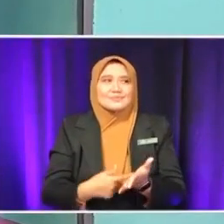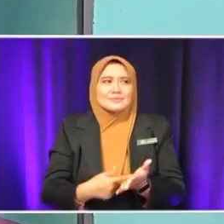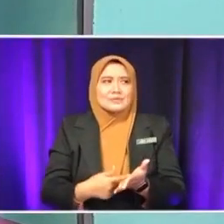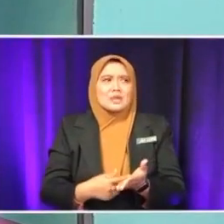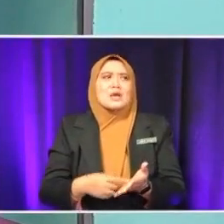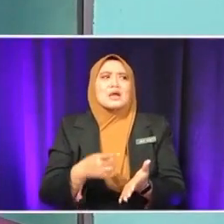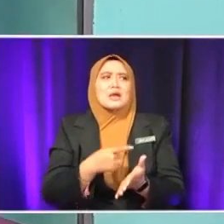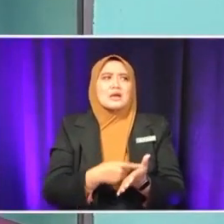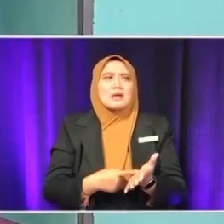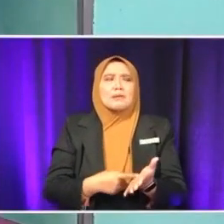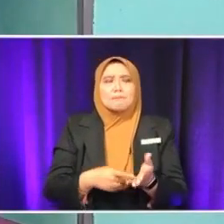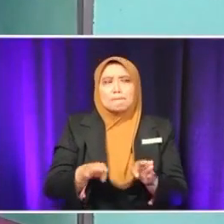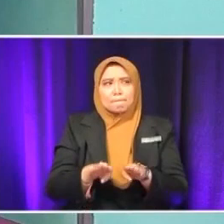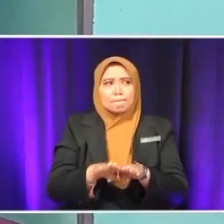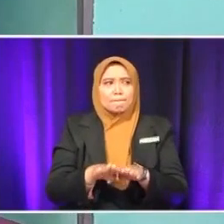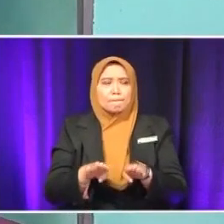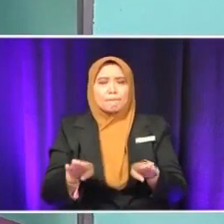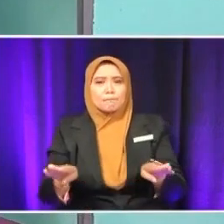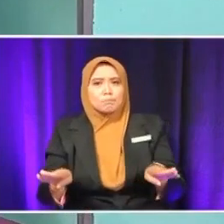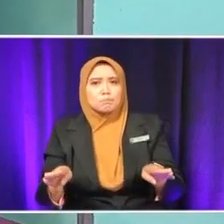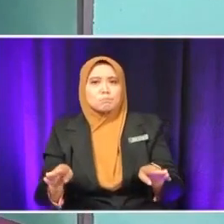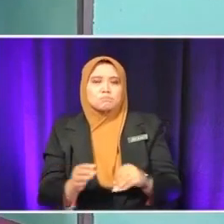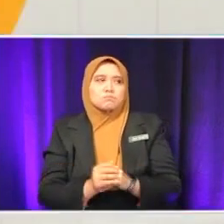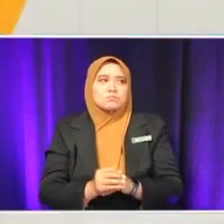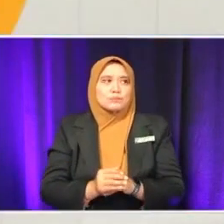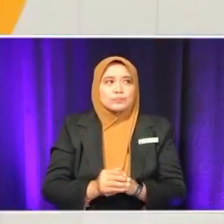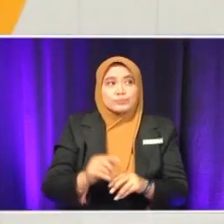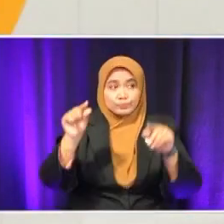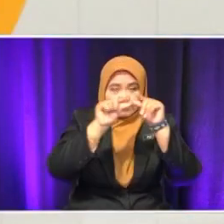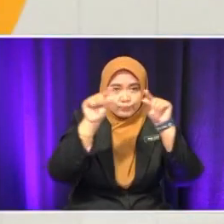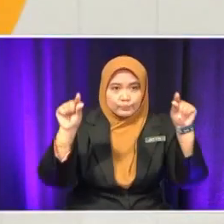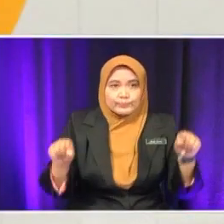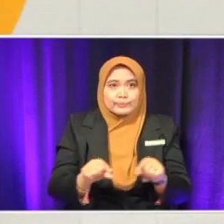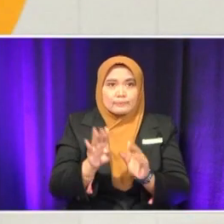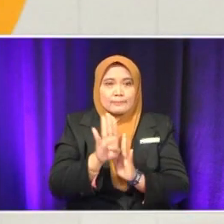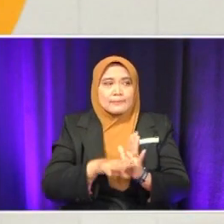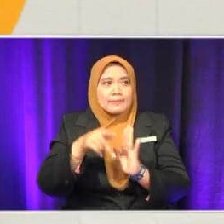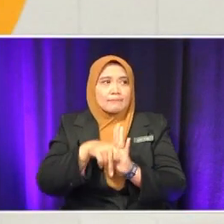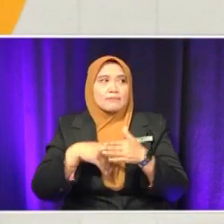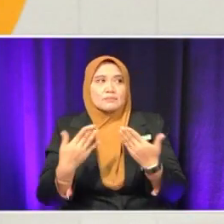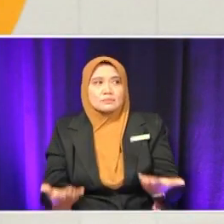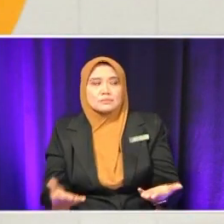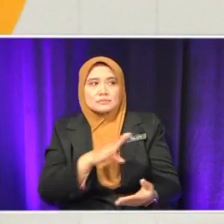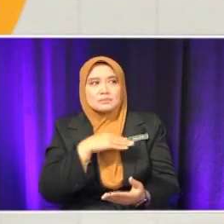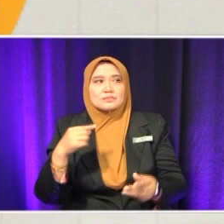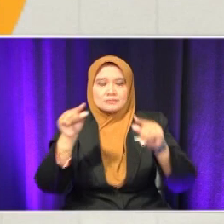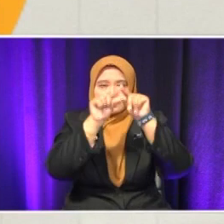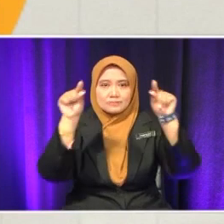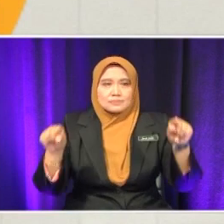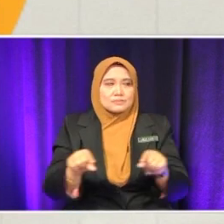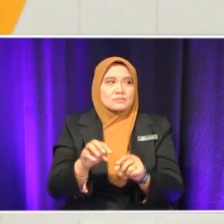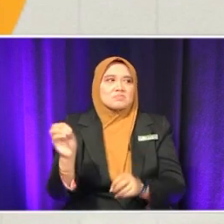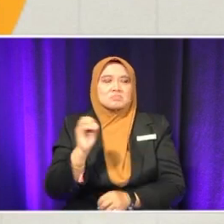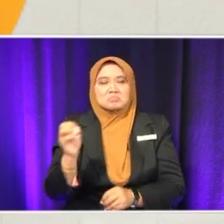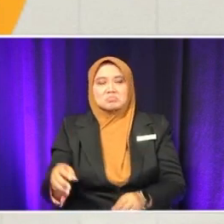graf berpemberat dengan graf tak berpemberat. Nampaknya graf berpemberat ada diberi nilai atau pemberat, dan